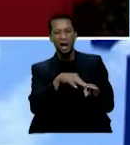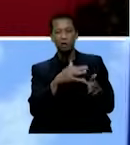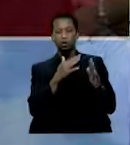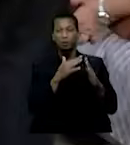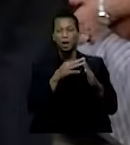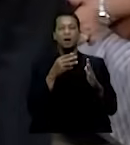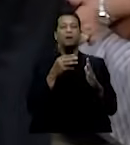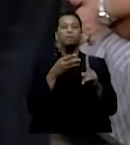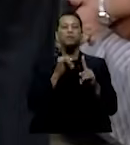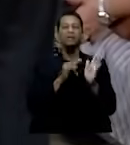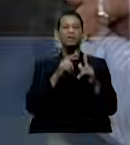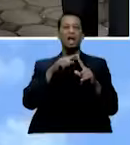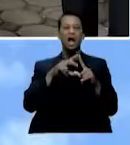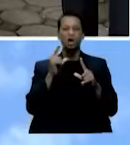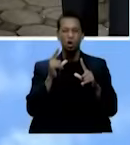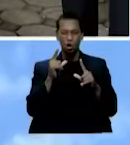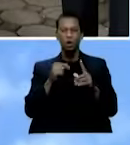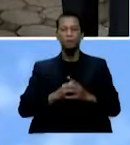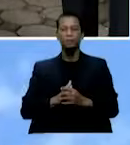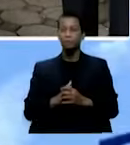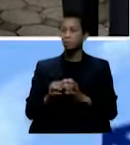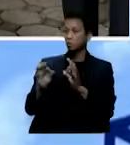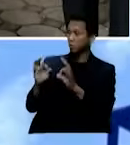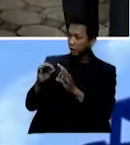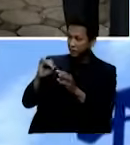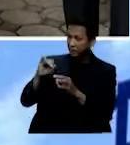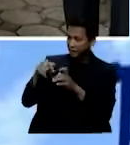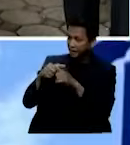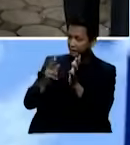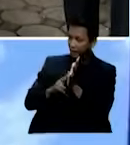Reza. Baik, Jen Cahyani melaporkan langsung dari Rumah Duka Marissa Haque. Terima kasih.